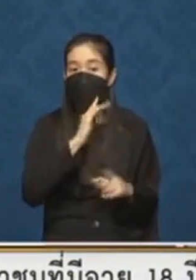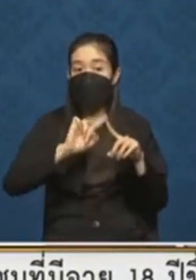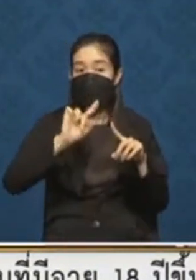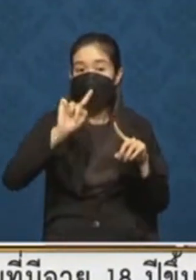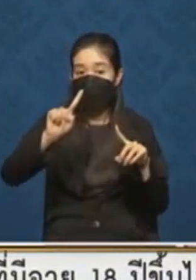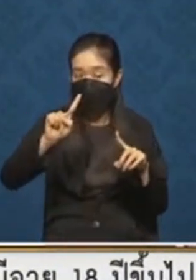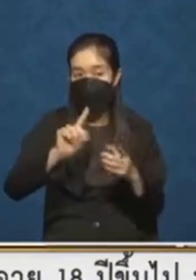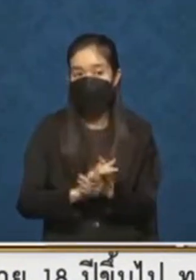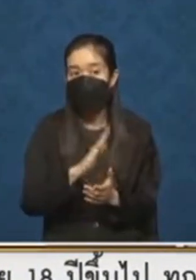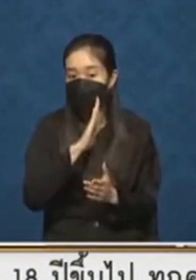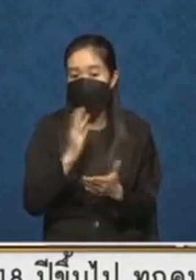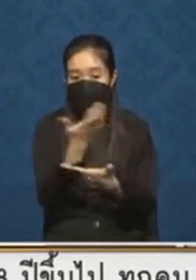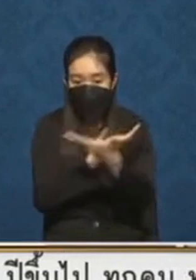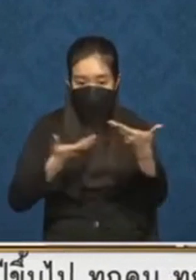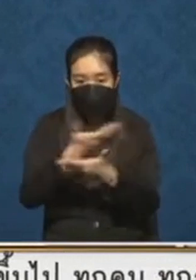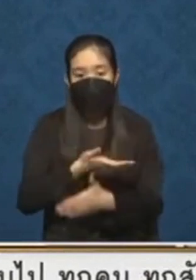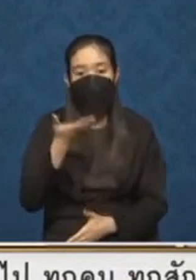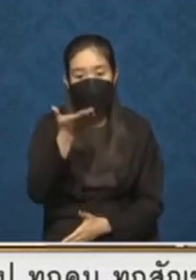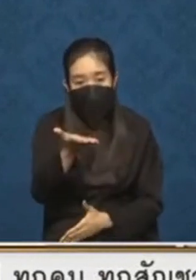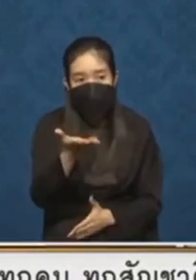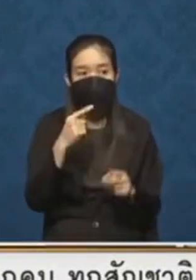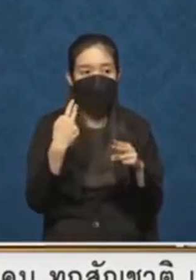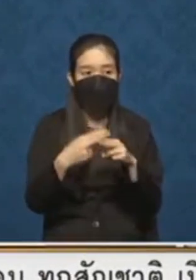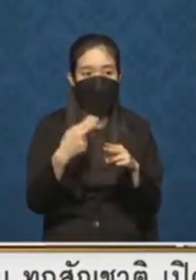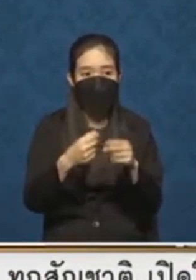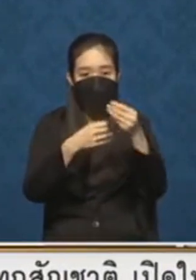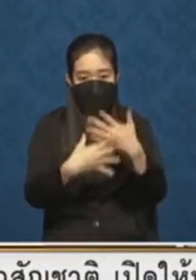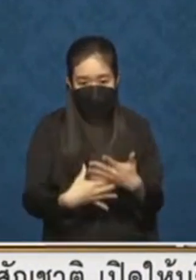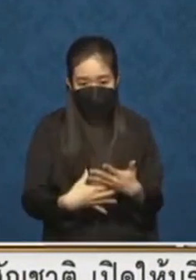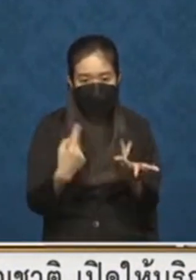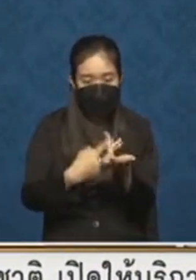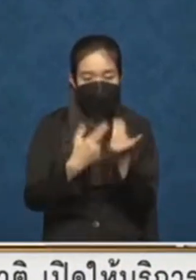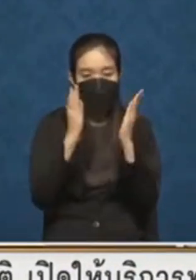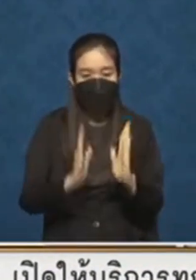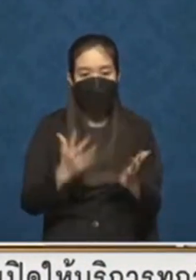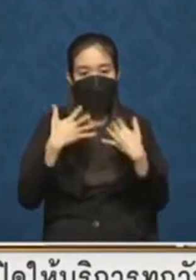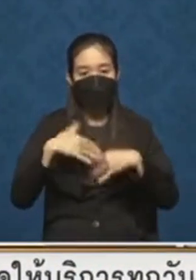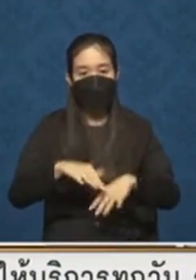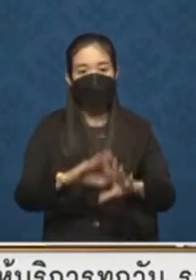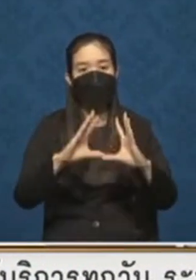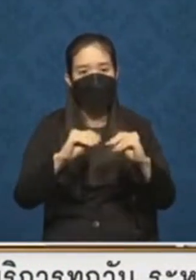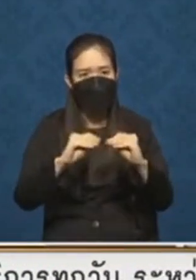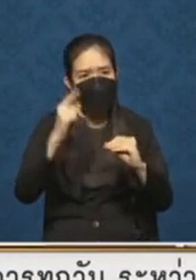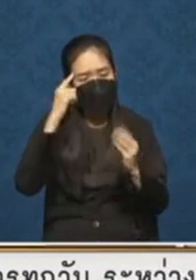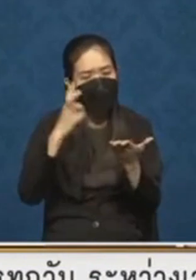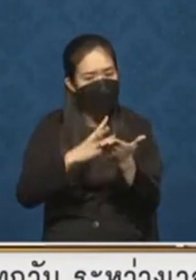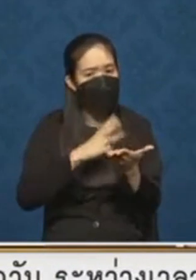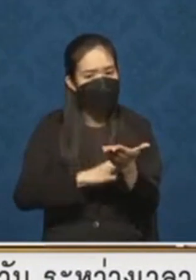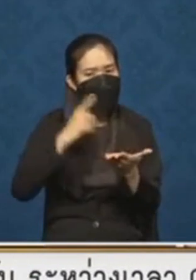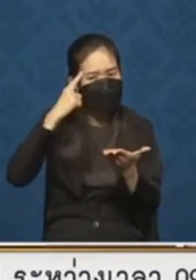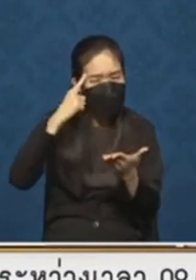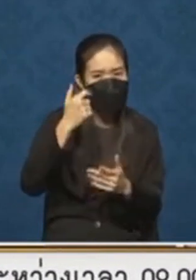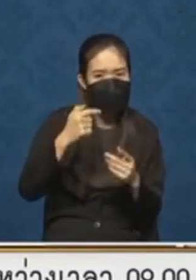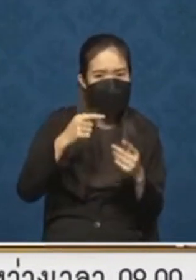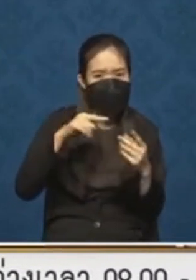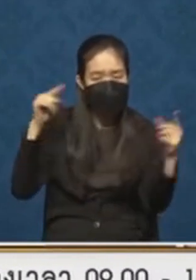ว่า เพระต้กประถวงทำให้คุนโธบอก เดียนะ คุณท่านสอๆ เอาแบมมารยาตหนอยใสภาอย่าให้จริยธรรม